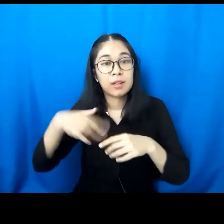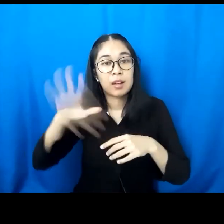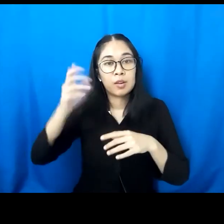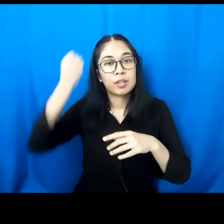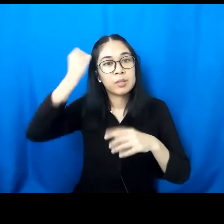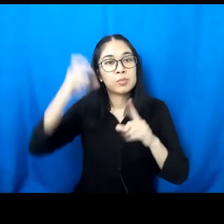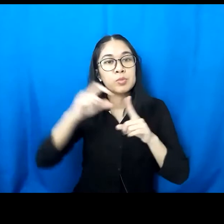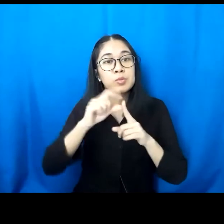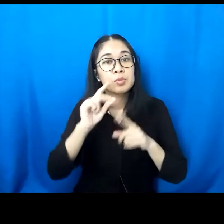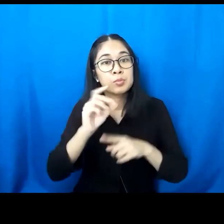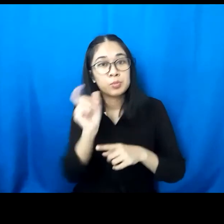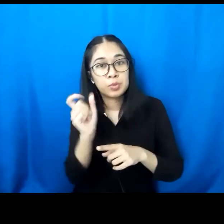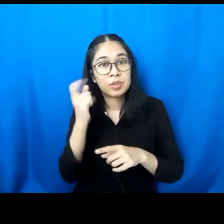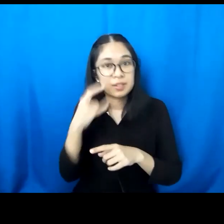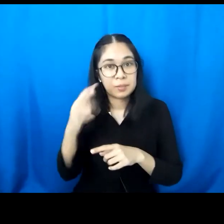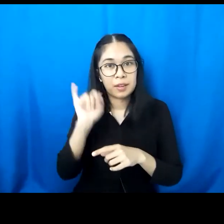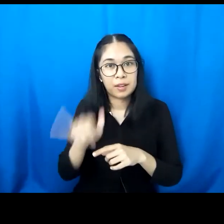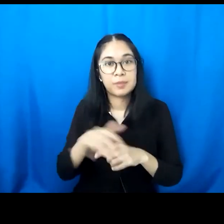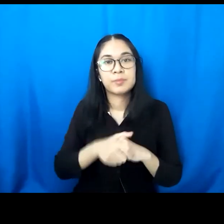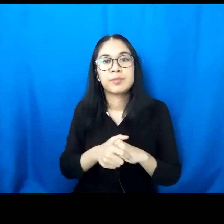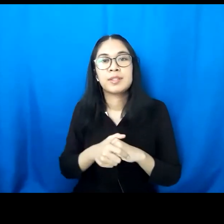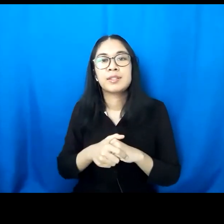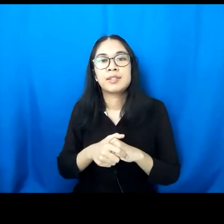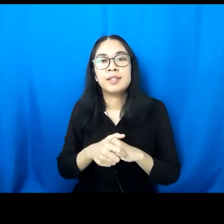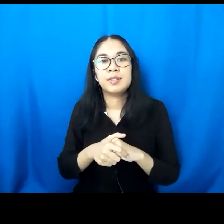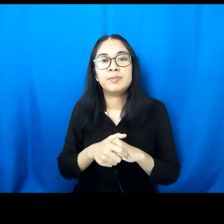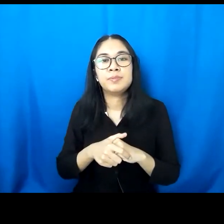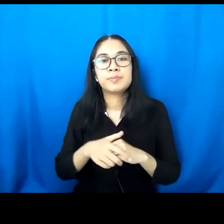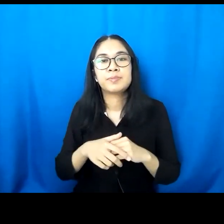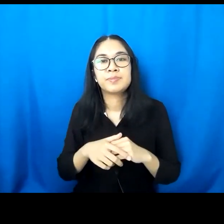Prudence masih ya dengan kita. Oke. Baik, selanjutnya saya akan...